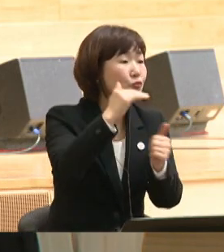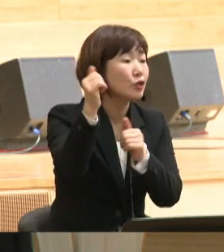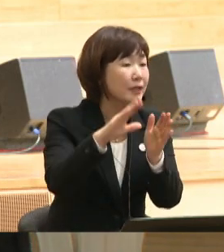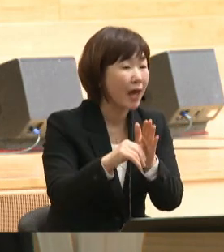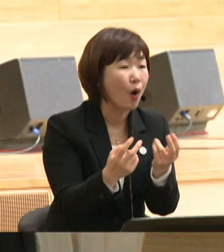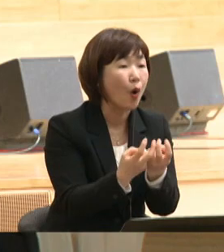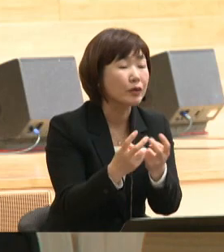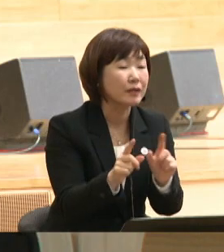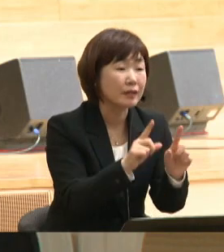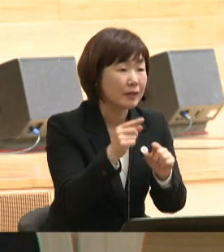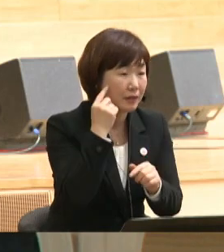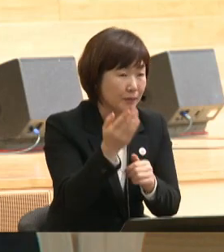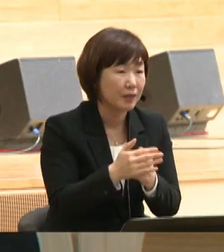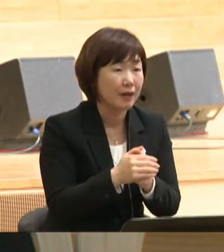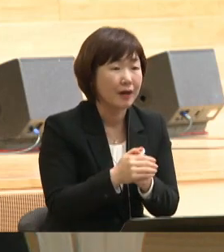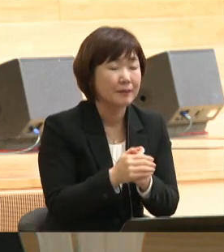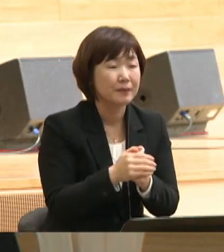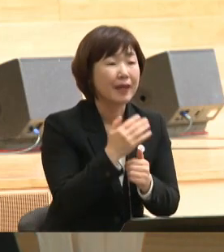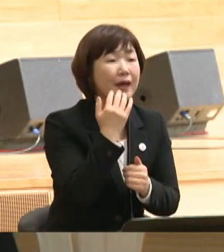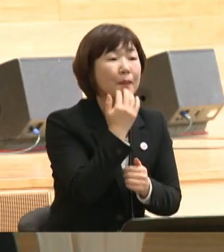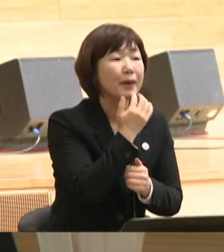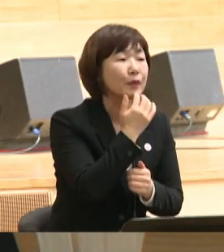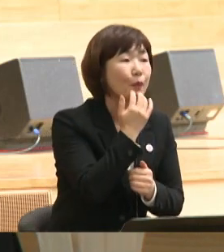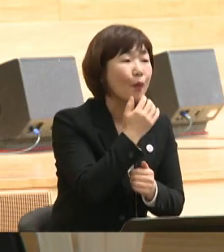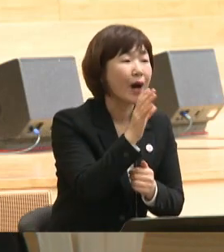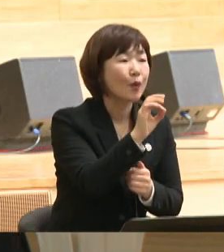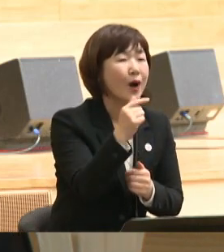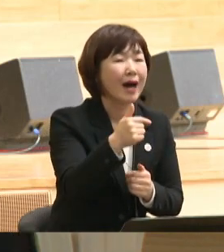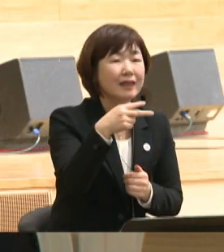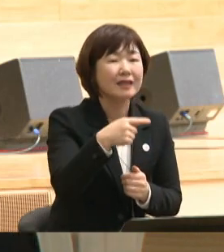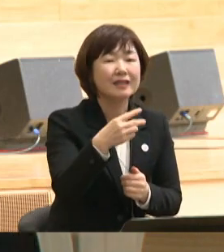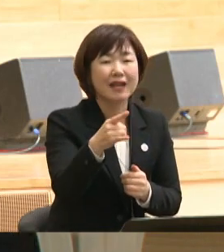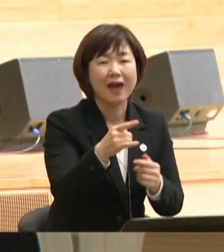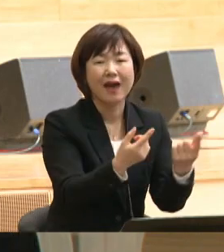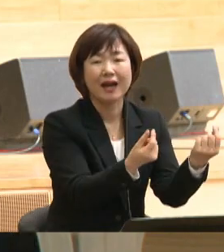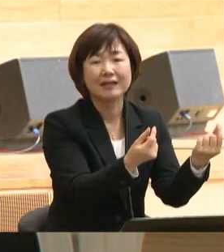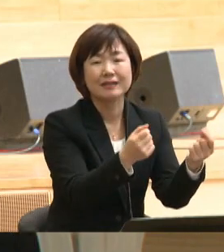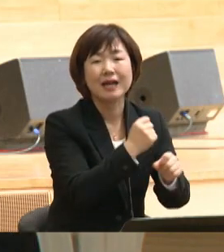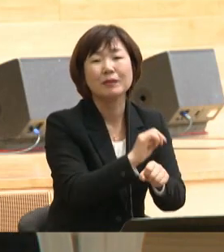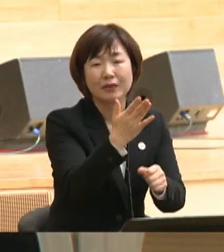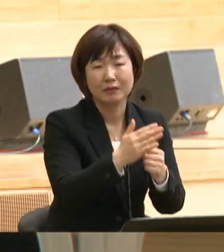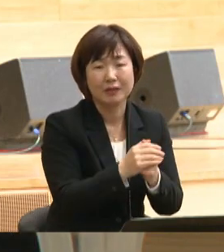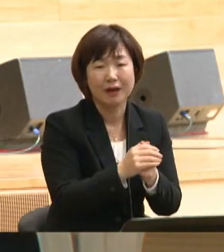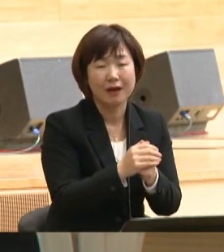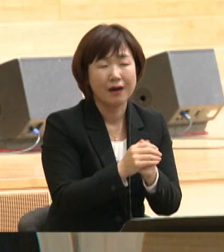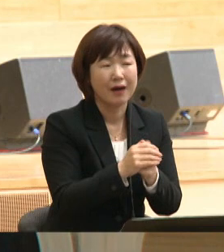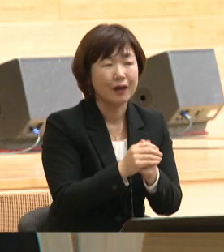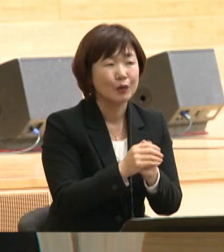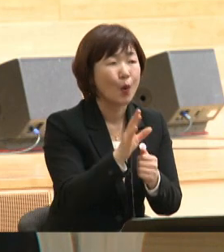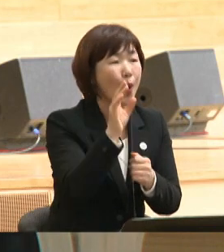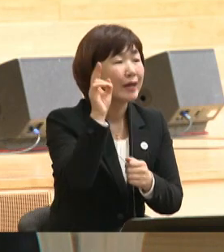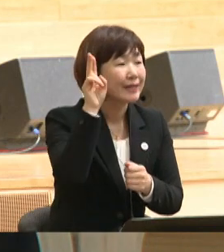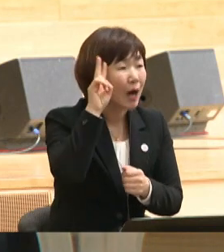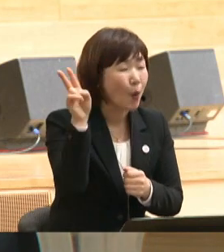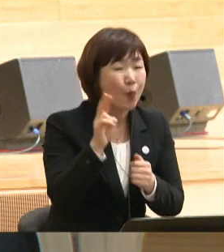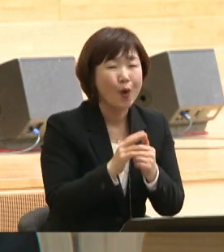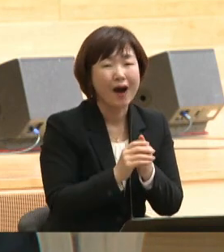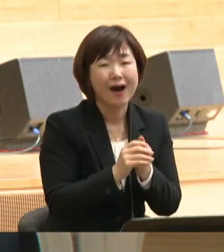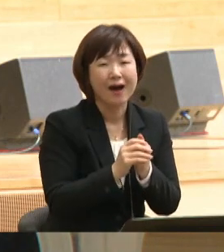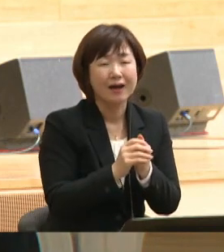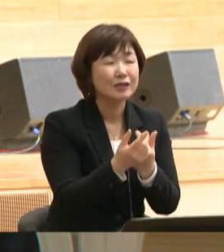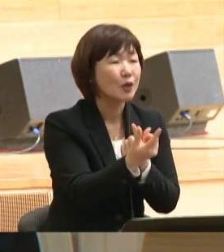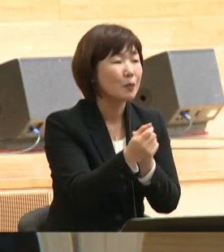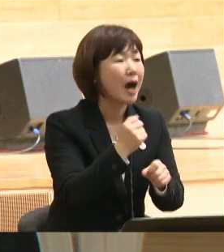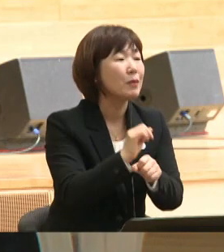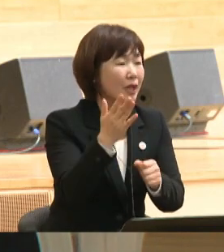살아가면 됩니까 베드로와 안드레처럼 하면 됩니다 야고보와 요한처럼 하면 되는 거예요 예수님이 부르심에